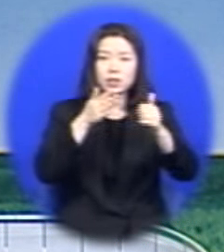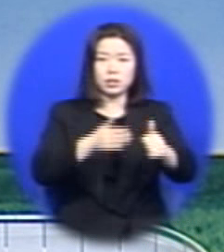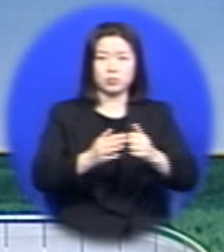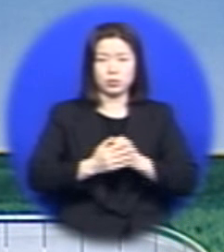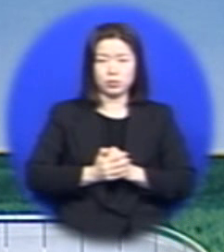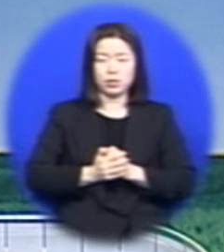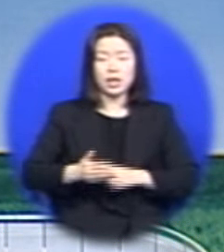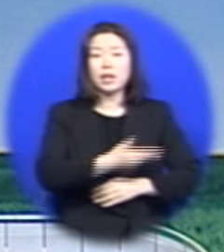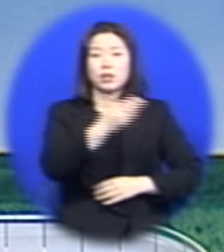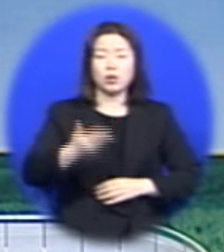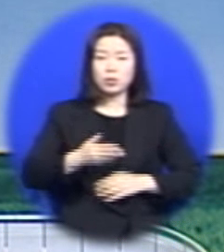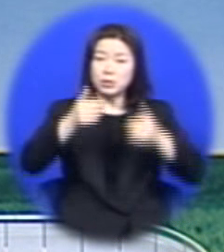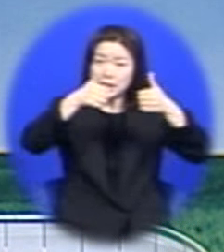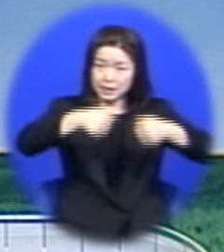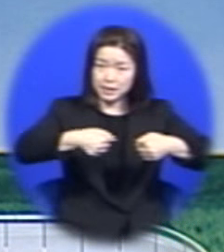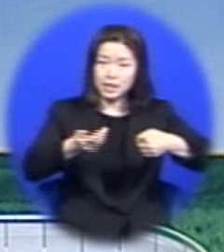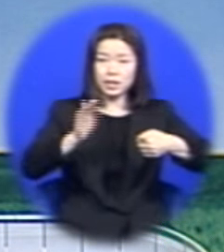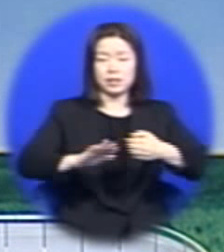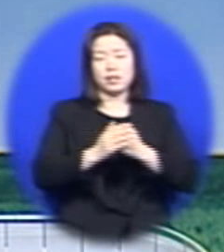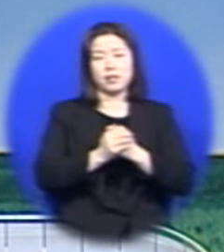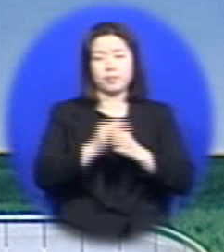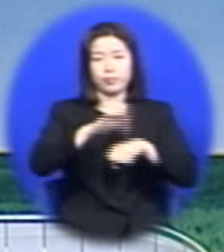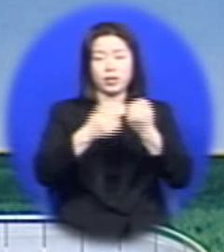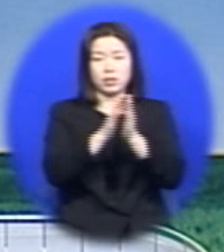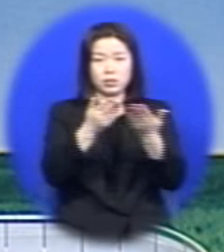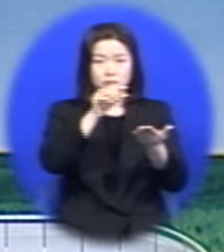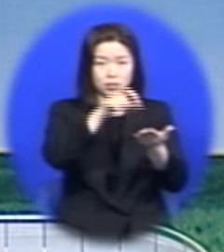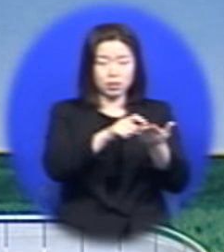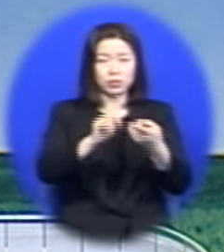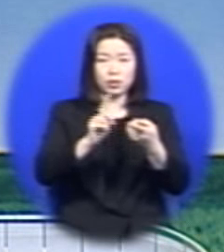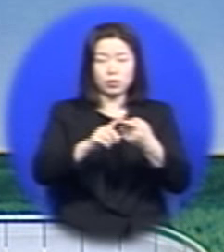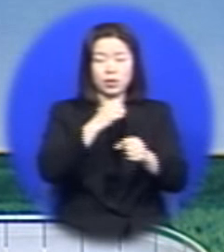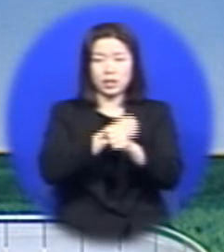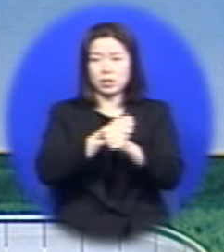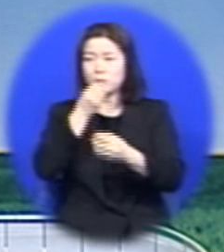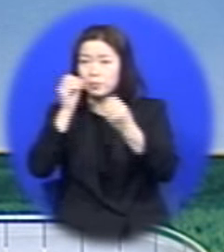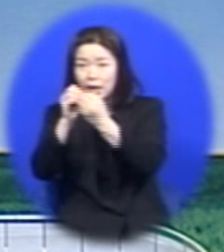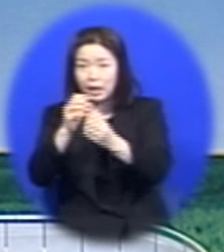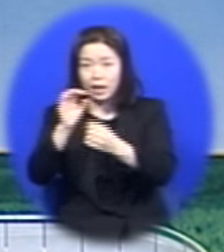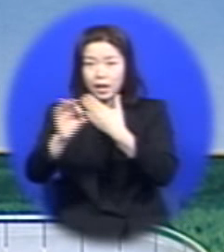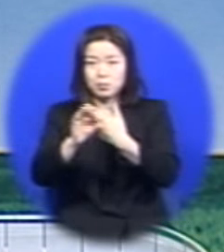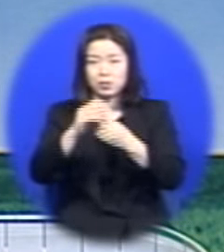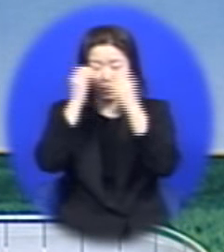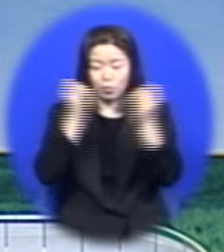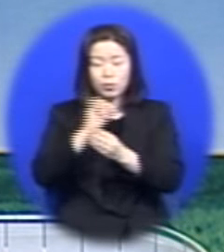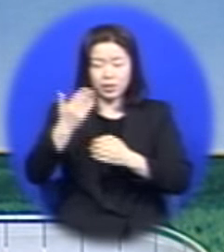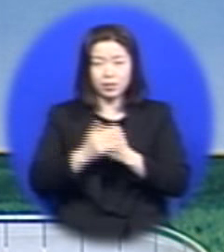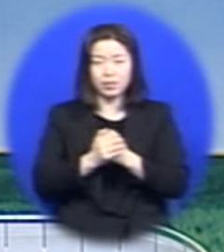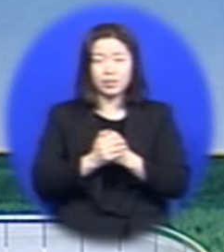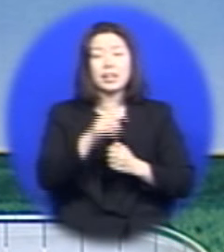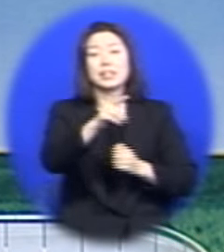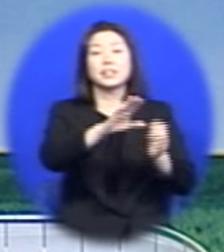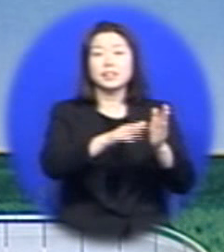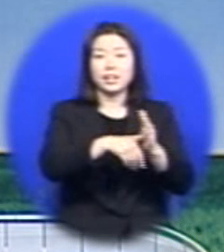여러분, 인사인데 성경대로 하자고 또 입맞춤을 하면 오해받습니다. 네, 이건 그때 당시에